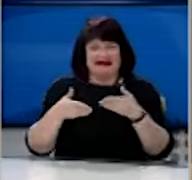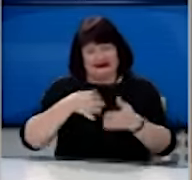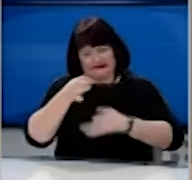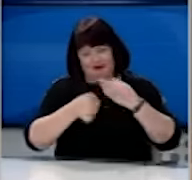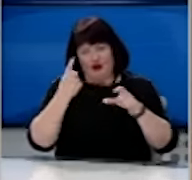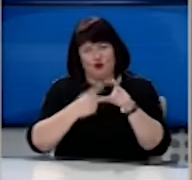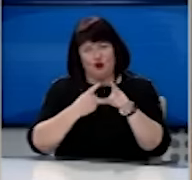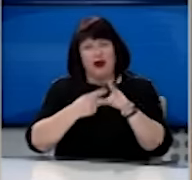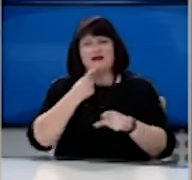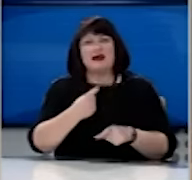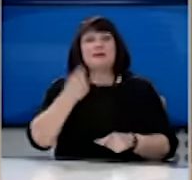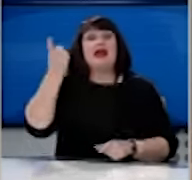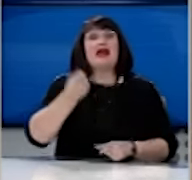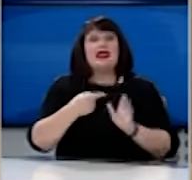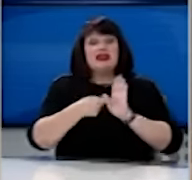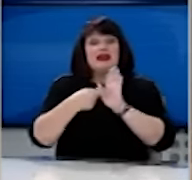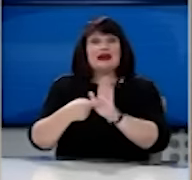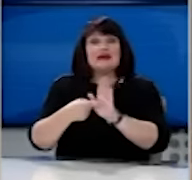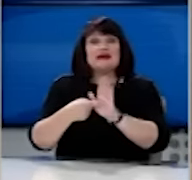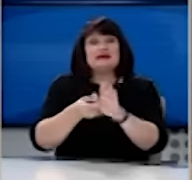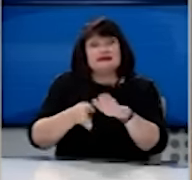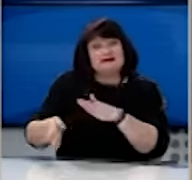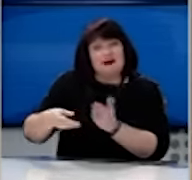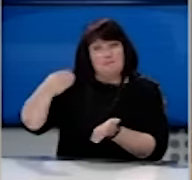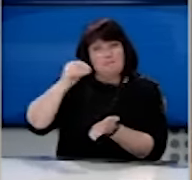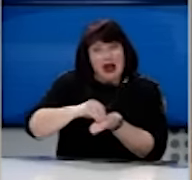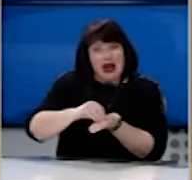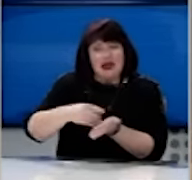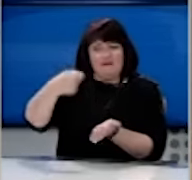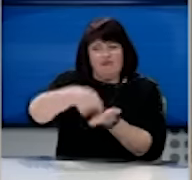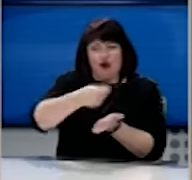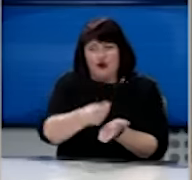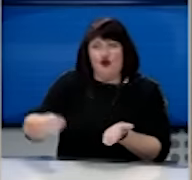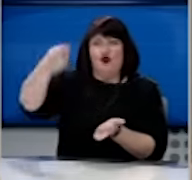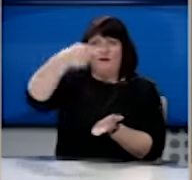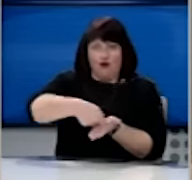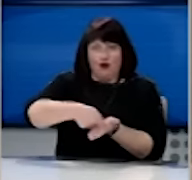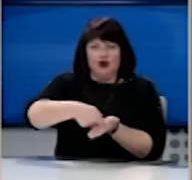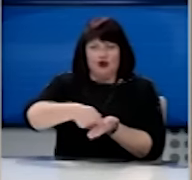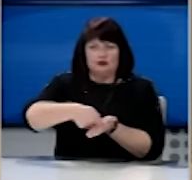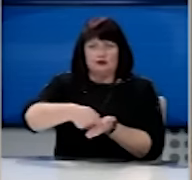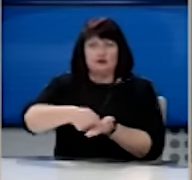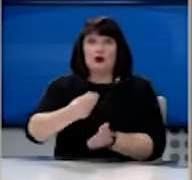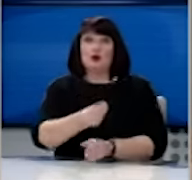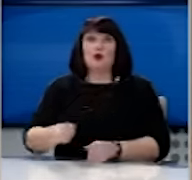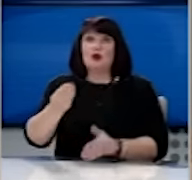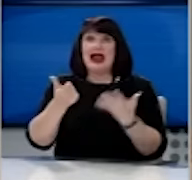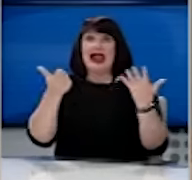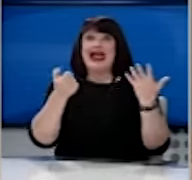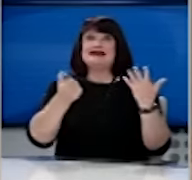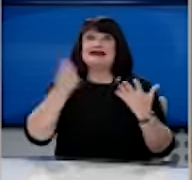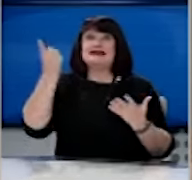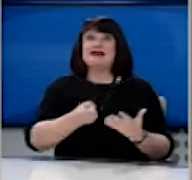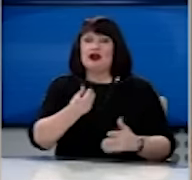ο δείκτης της αναλογίας των έμεσων φόρων σε σχέση με τους άμεσους ξεπέρασε το